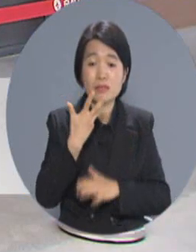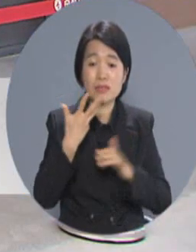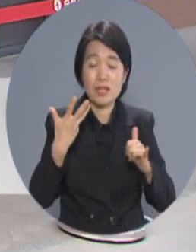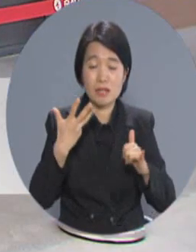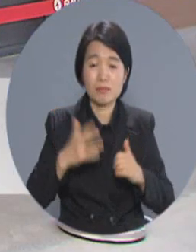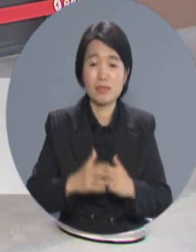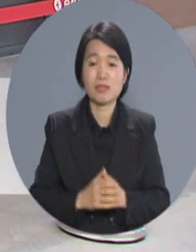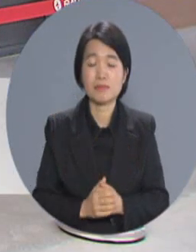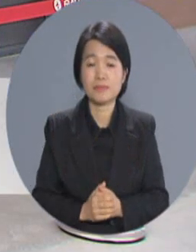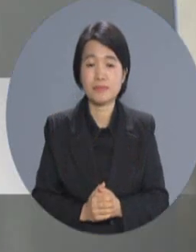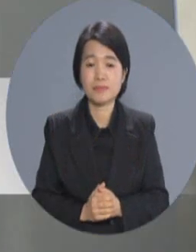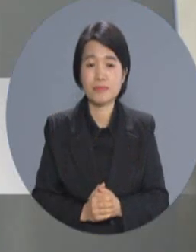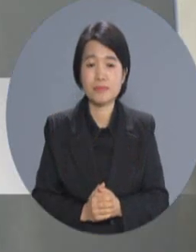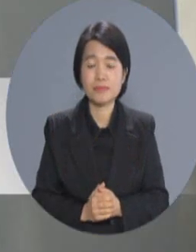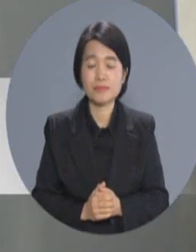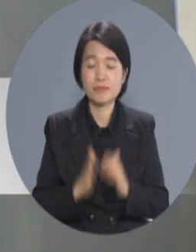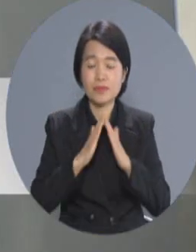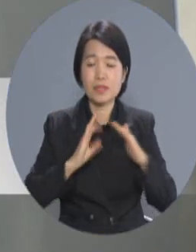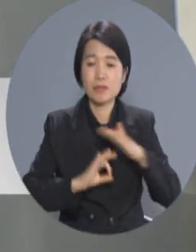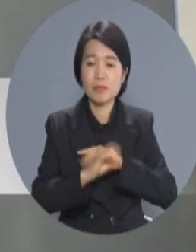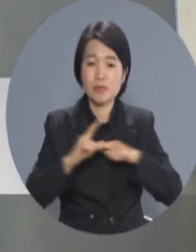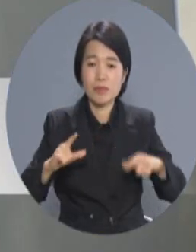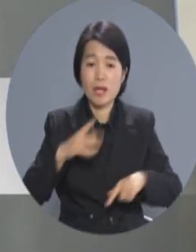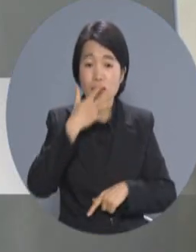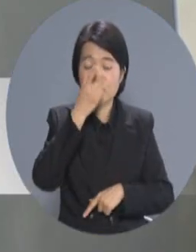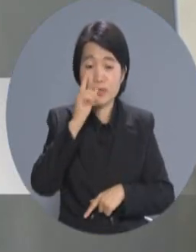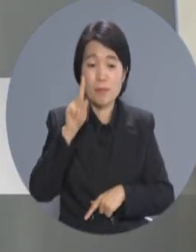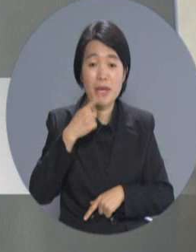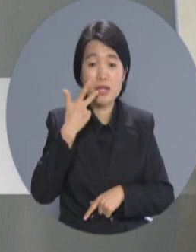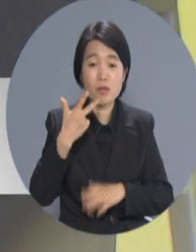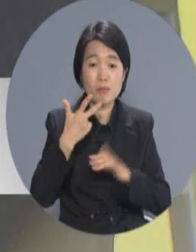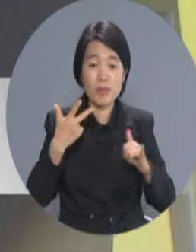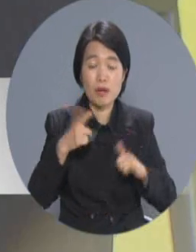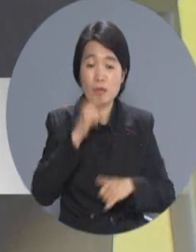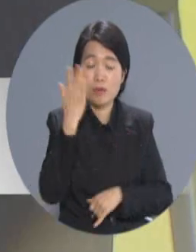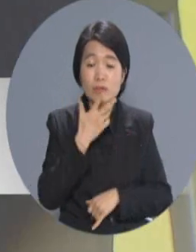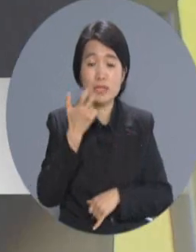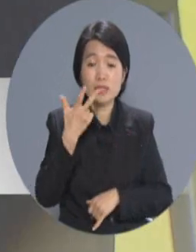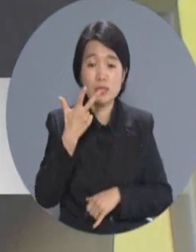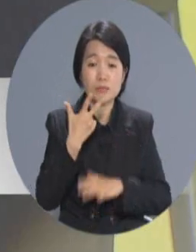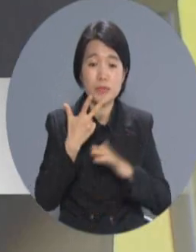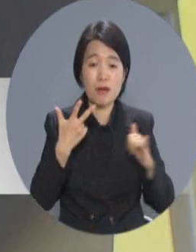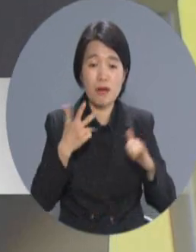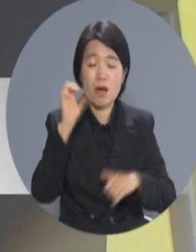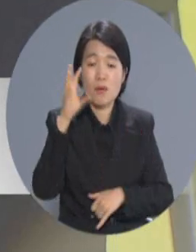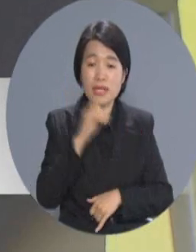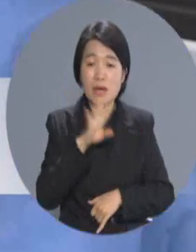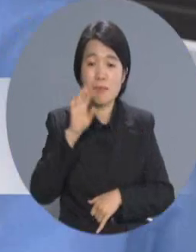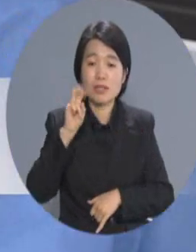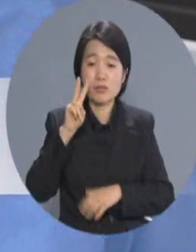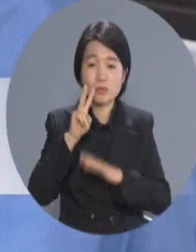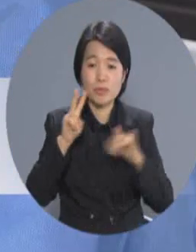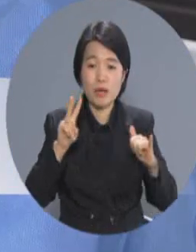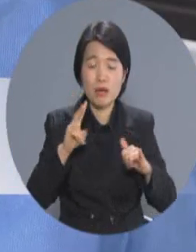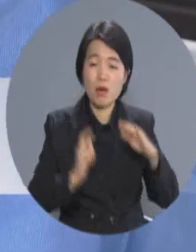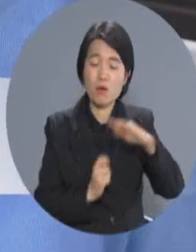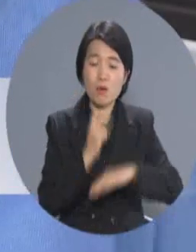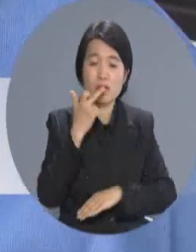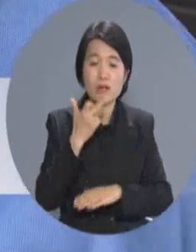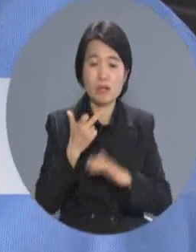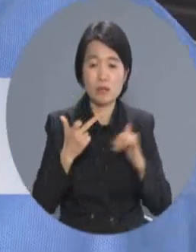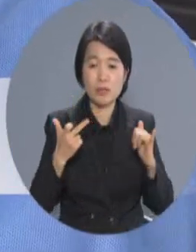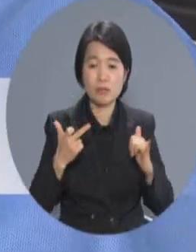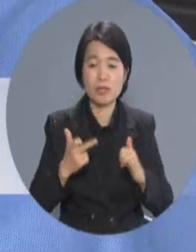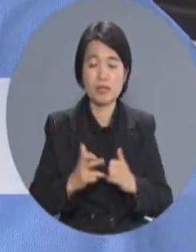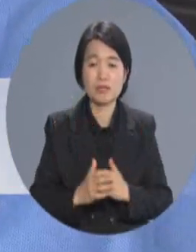8명으로 집계되었습니다 전남 동부권에서는 순천이 107명 여수 이른 7명 광양 42명